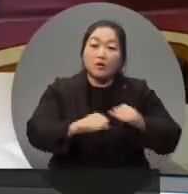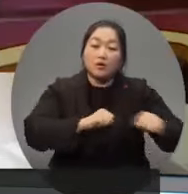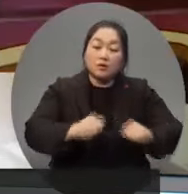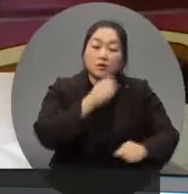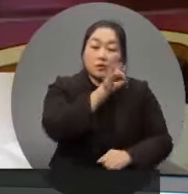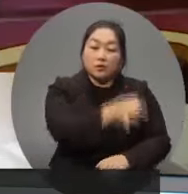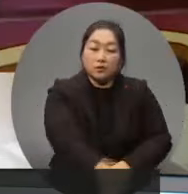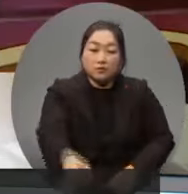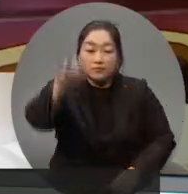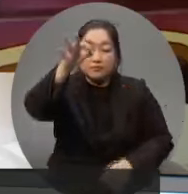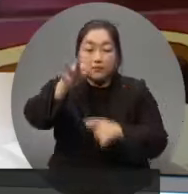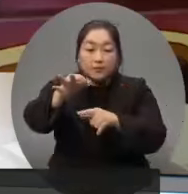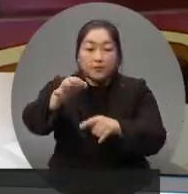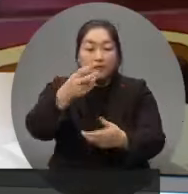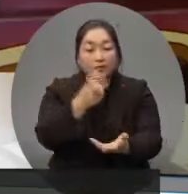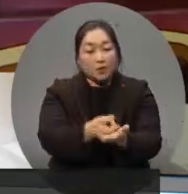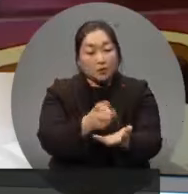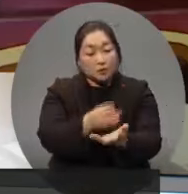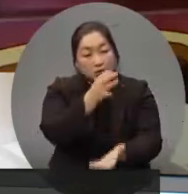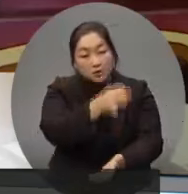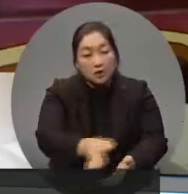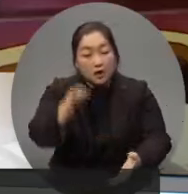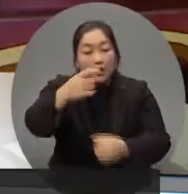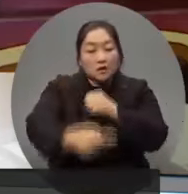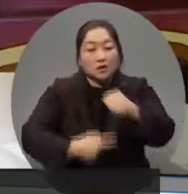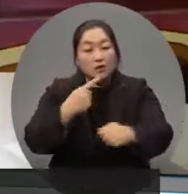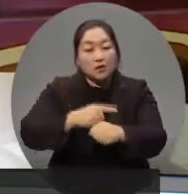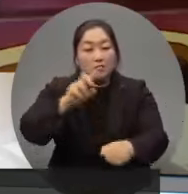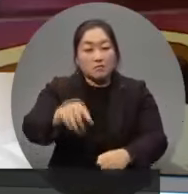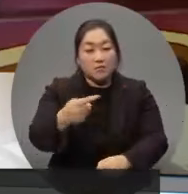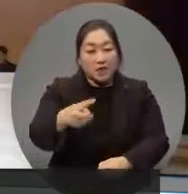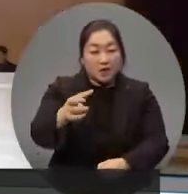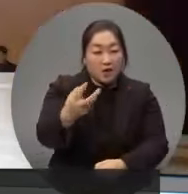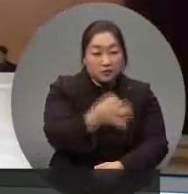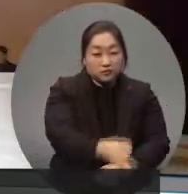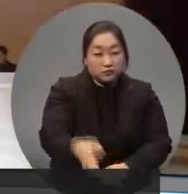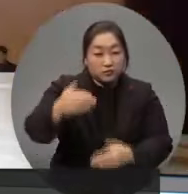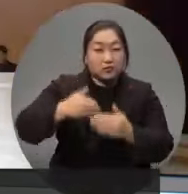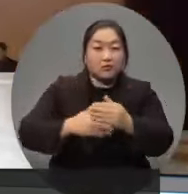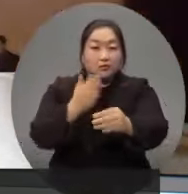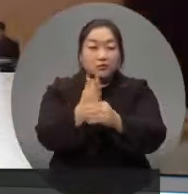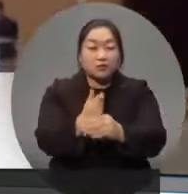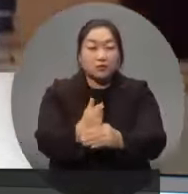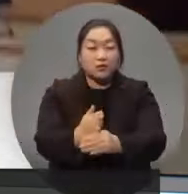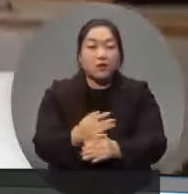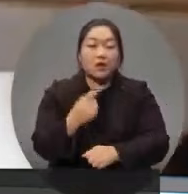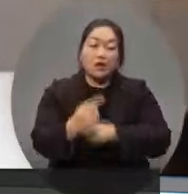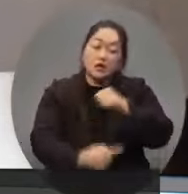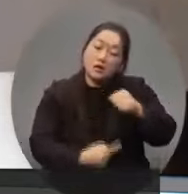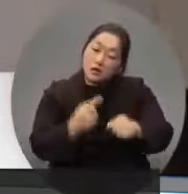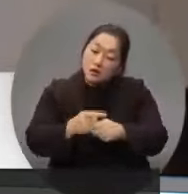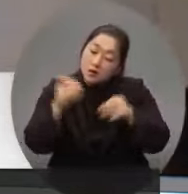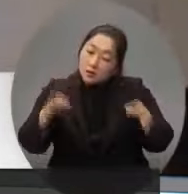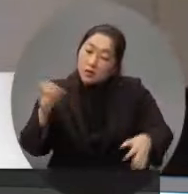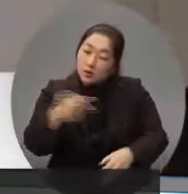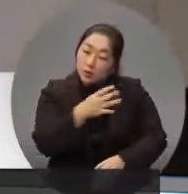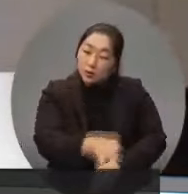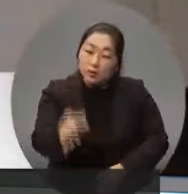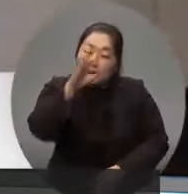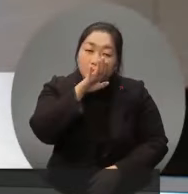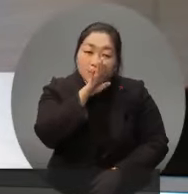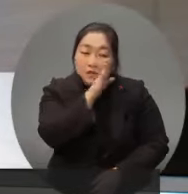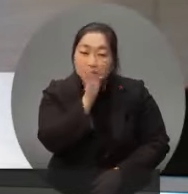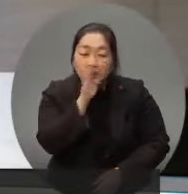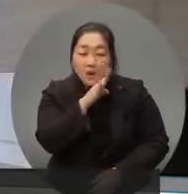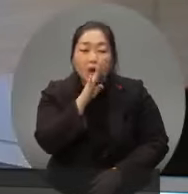개정으로 상한이 오르자 연간 수백만 원 추가 인상이 진행 중인데 1년 만에 또 올리는 게 적절한지